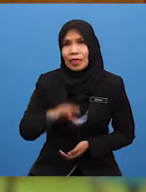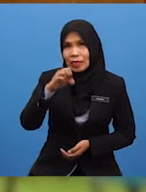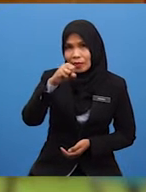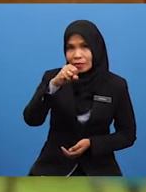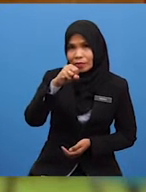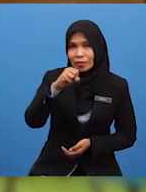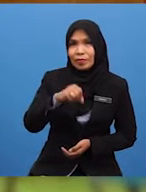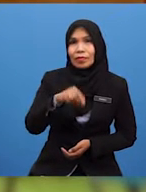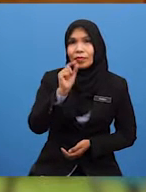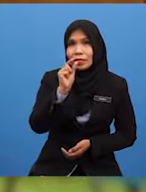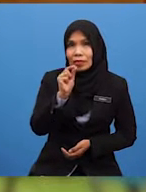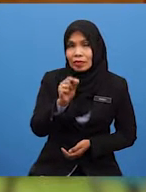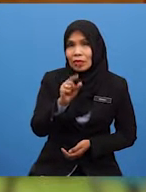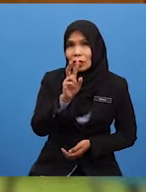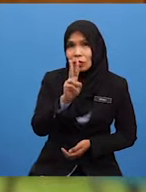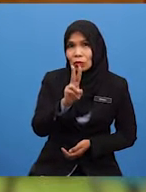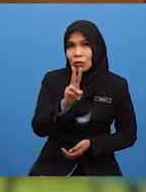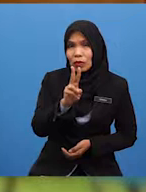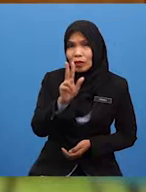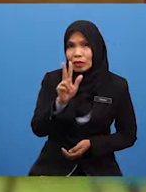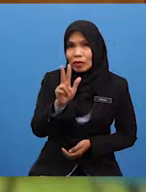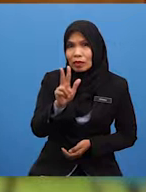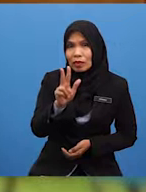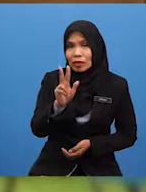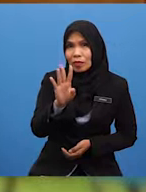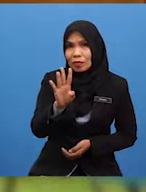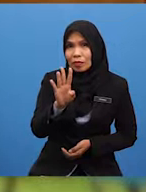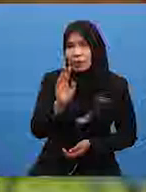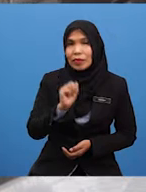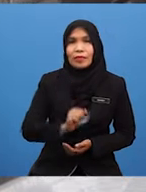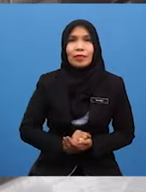S titik 2, 3,